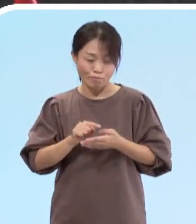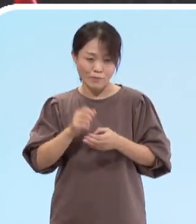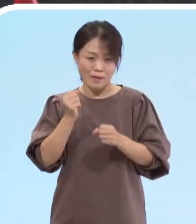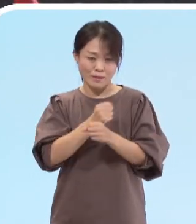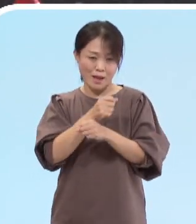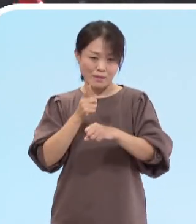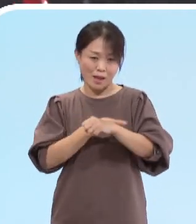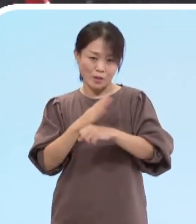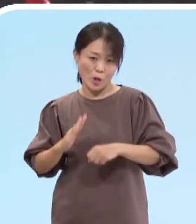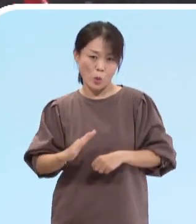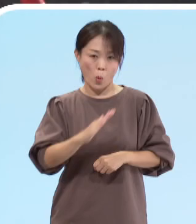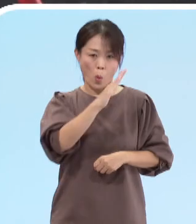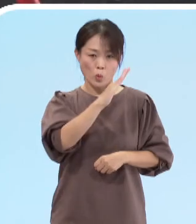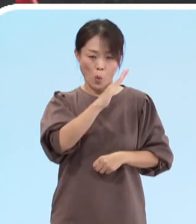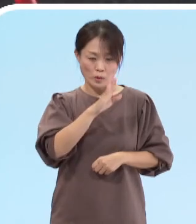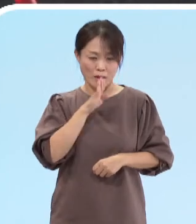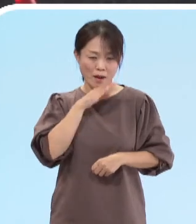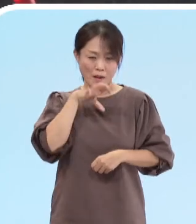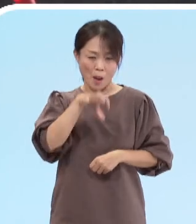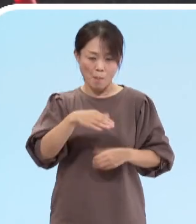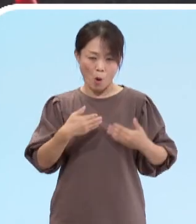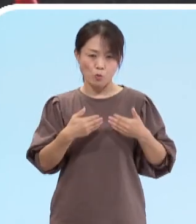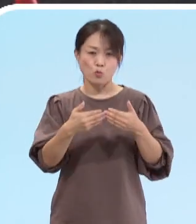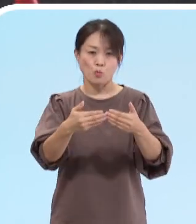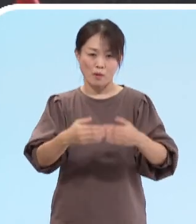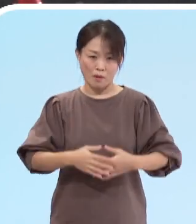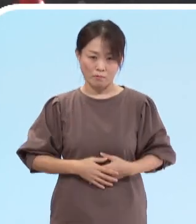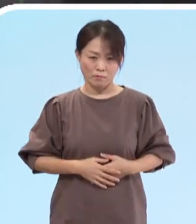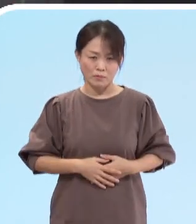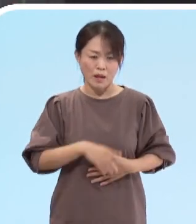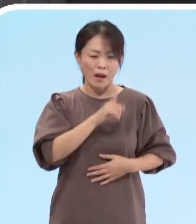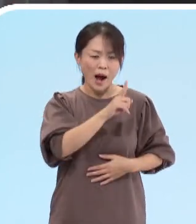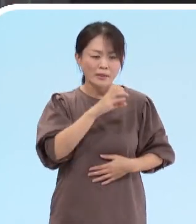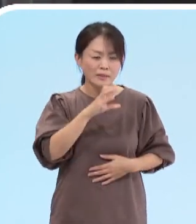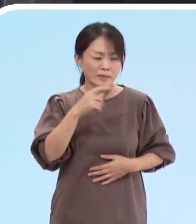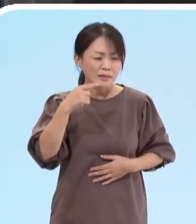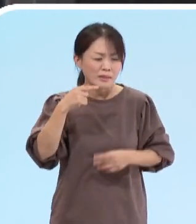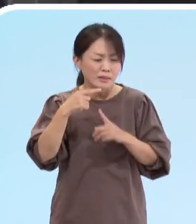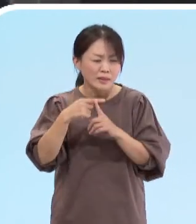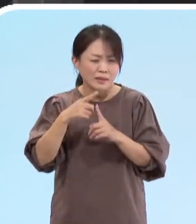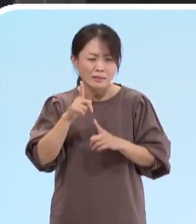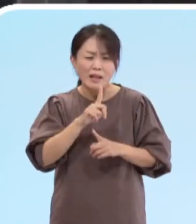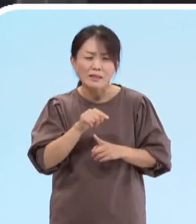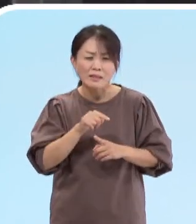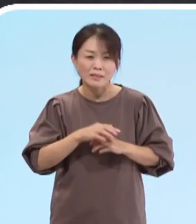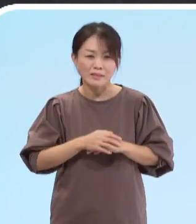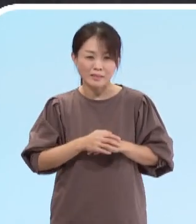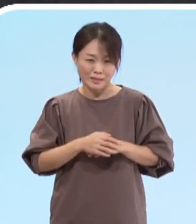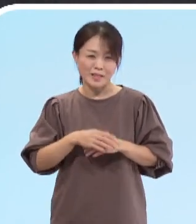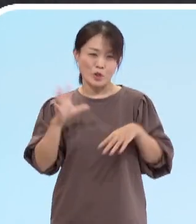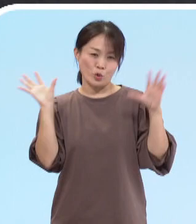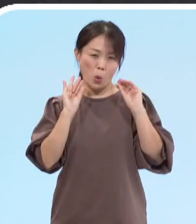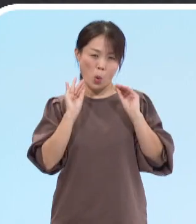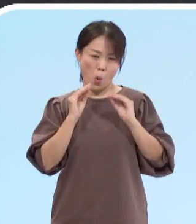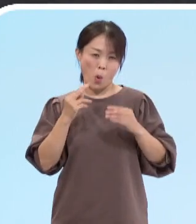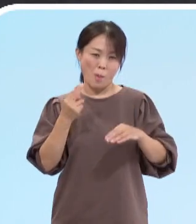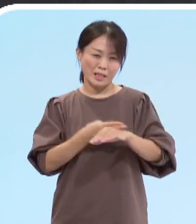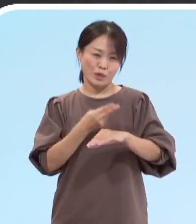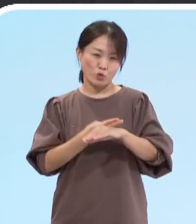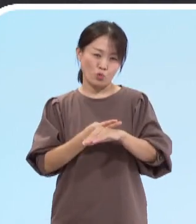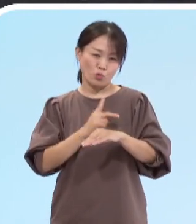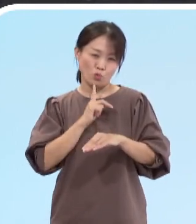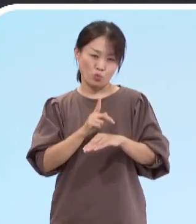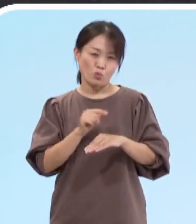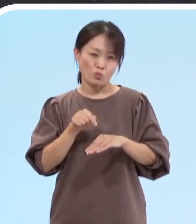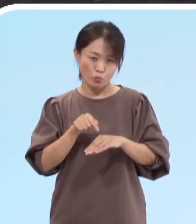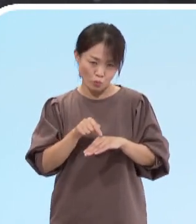して生産性を向上させて現場を進めております。 ICT って何ですか？ 情報技術っていうのが普